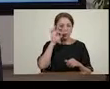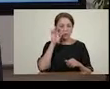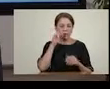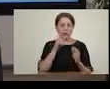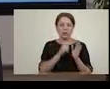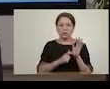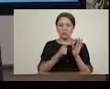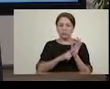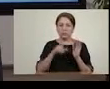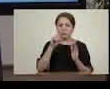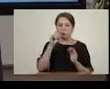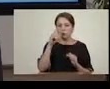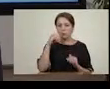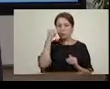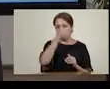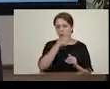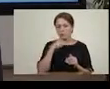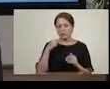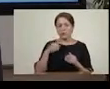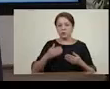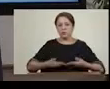70-100 yilgacha yashaydi.